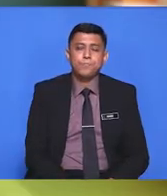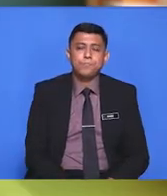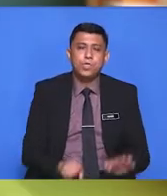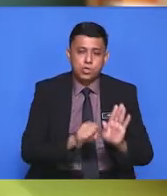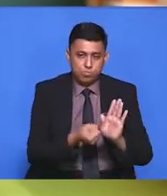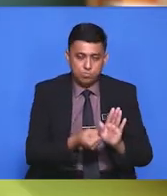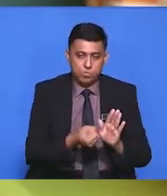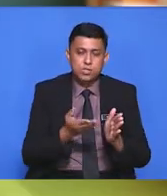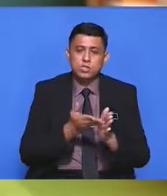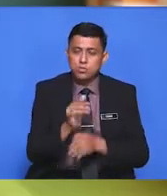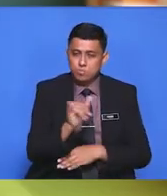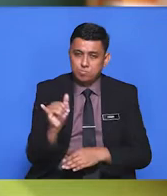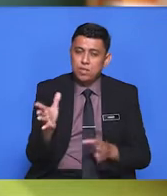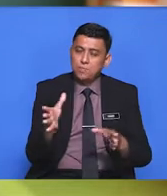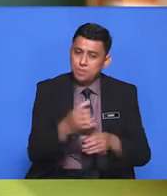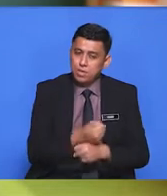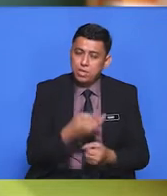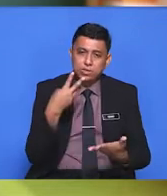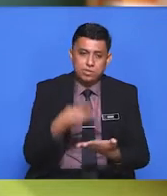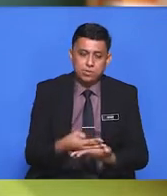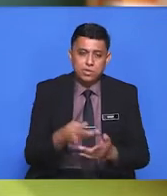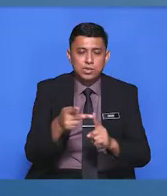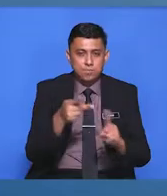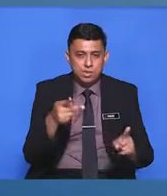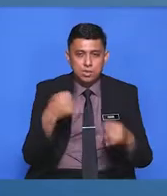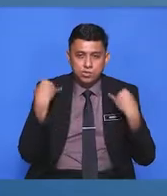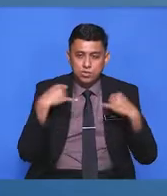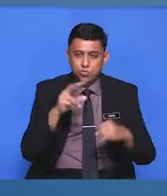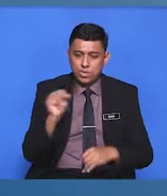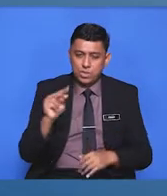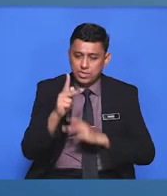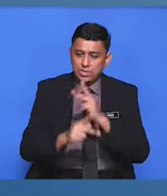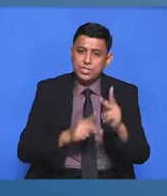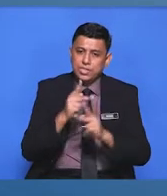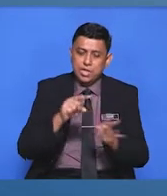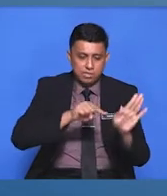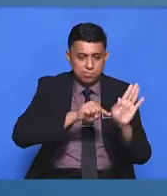Sumber seterusnya adalah mendapatkan wang daripada jualan barang kita semula.